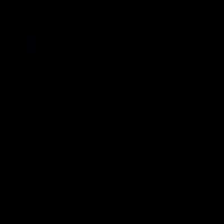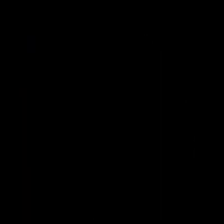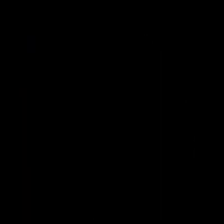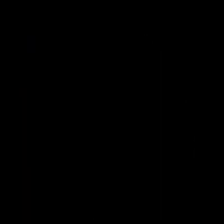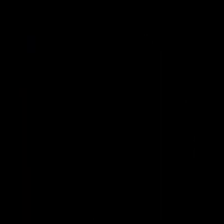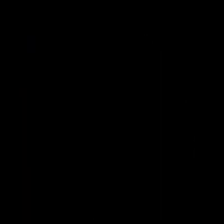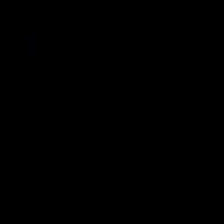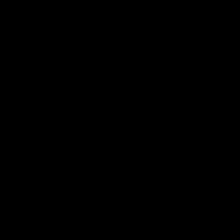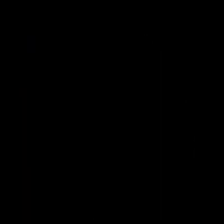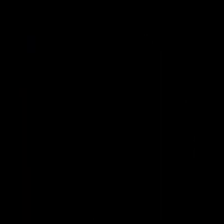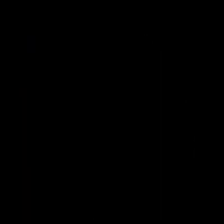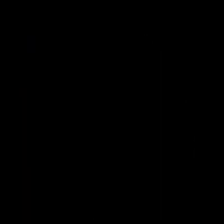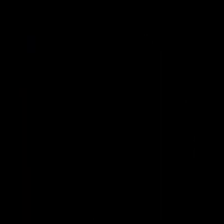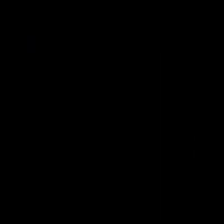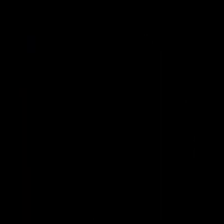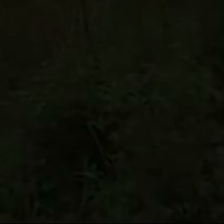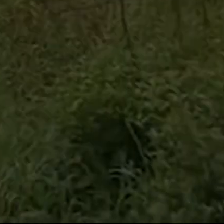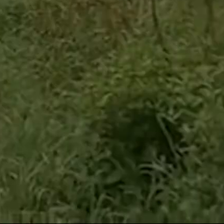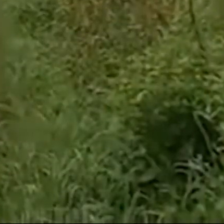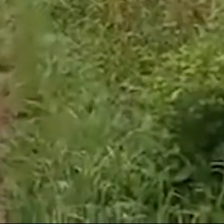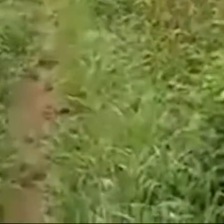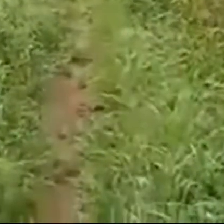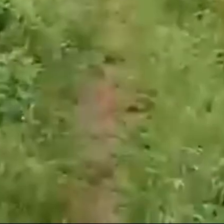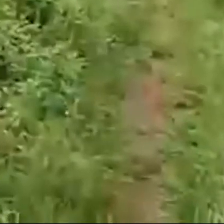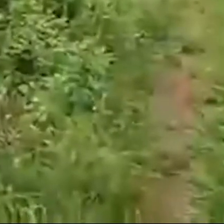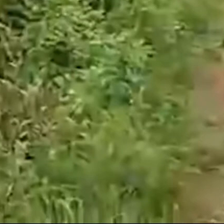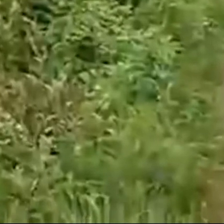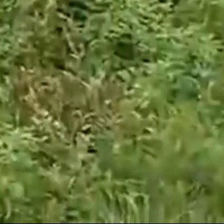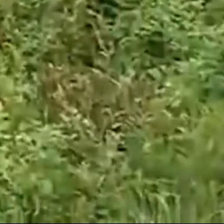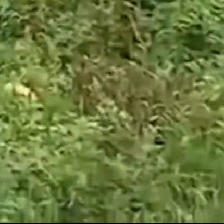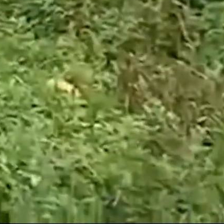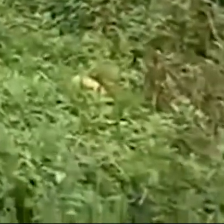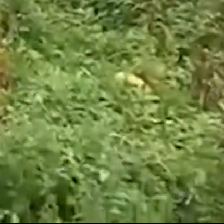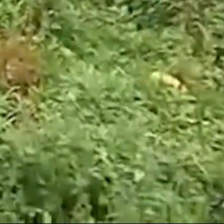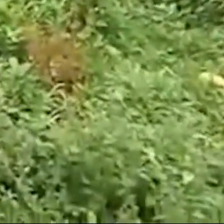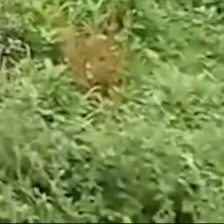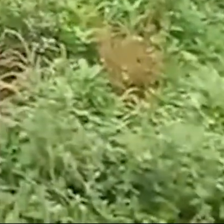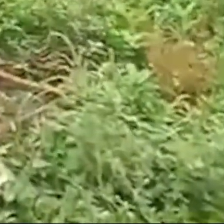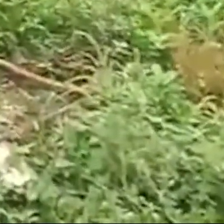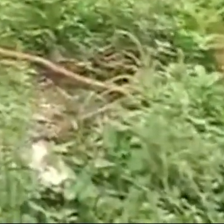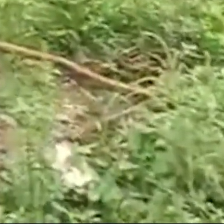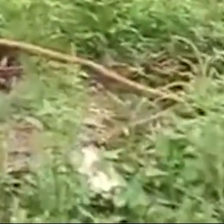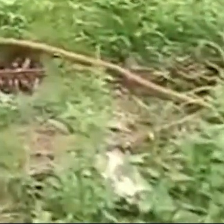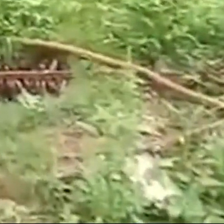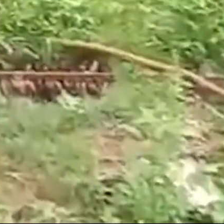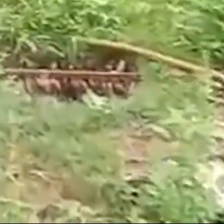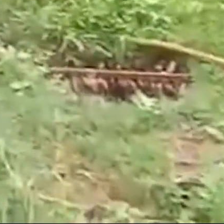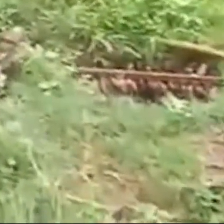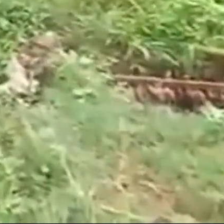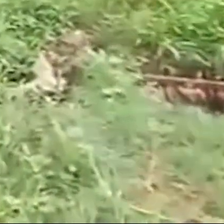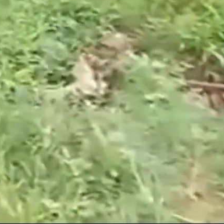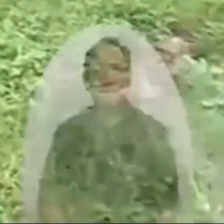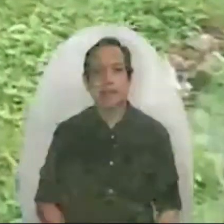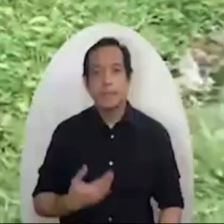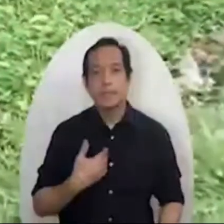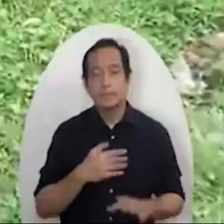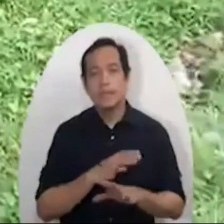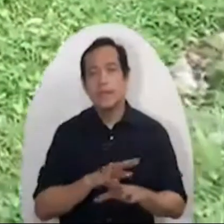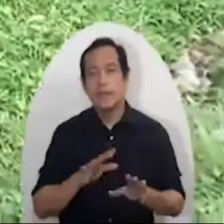Hindi po magigihad lang ang aking kapansanan upang hindi ko po matupad ang aking paharap.